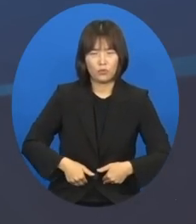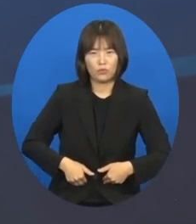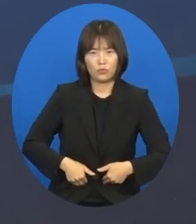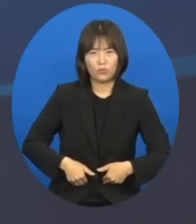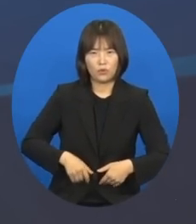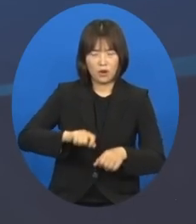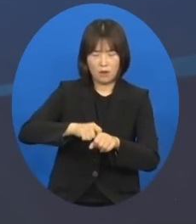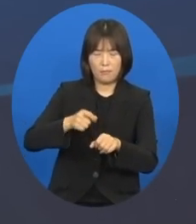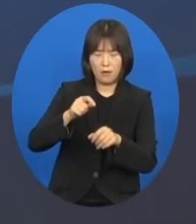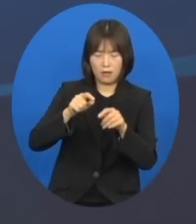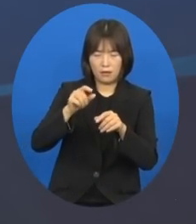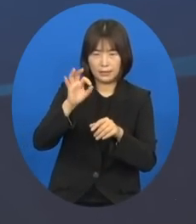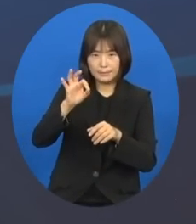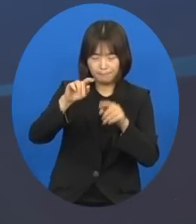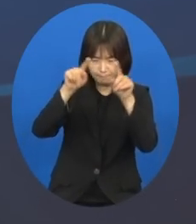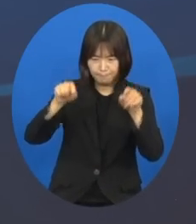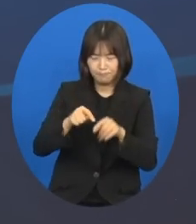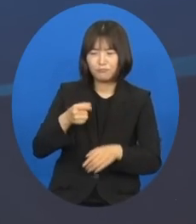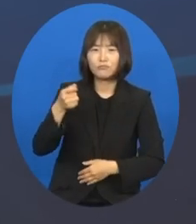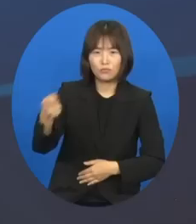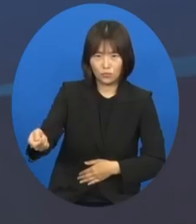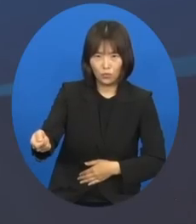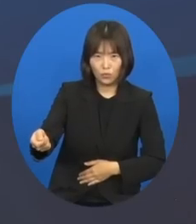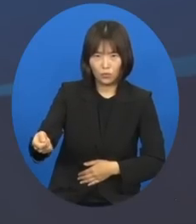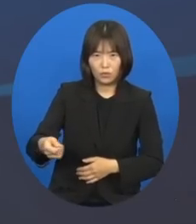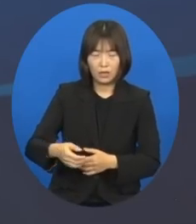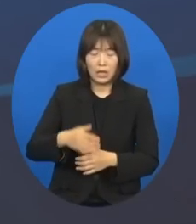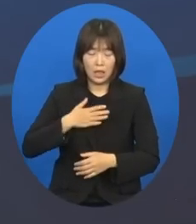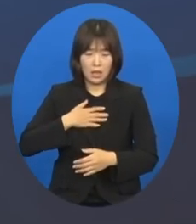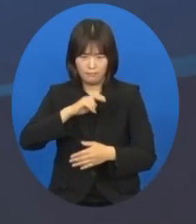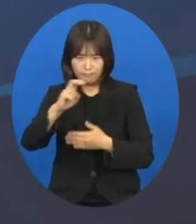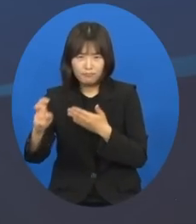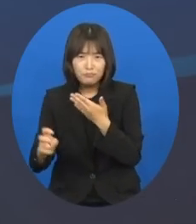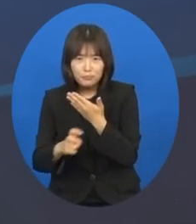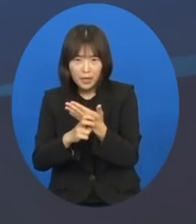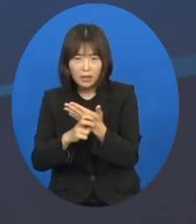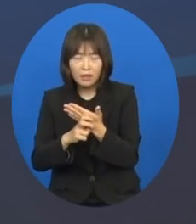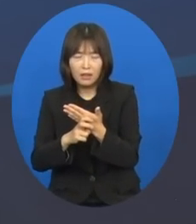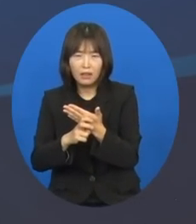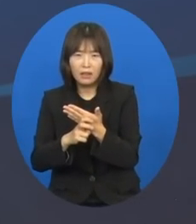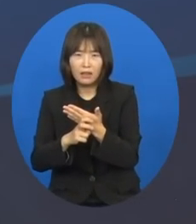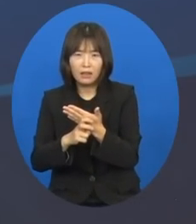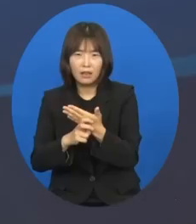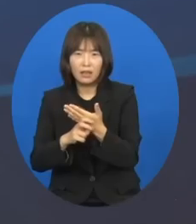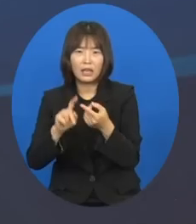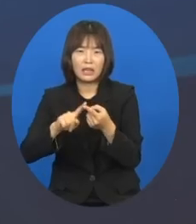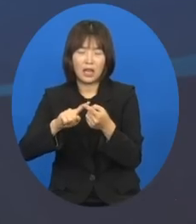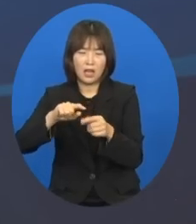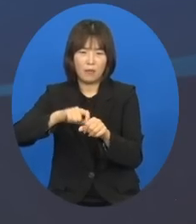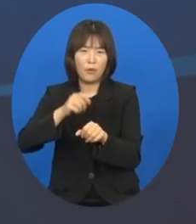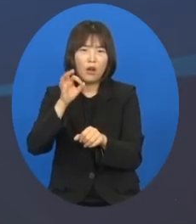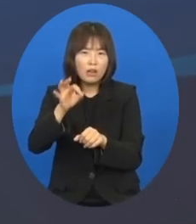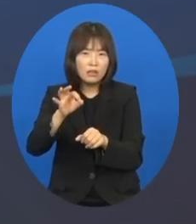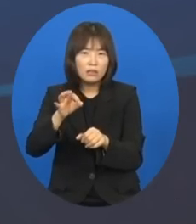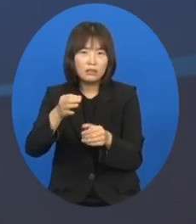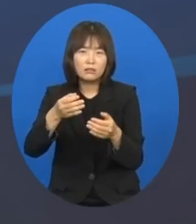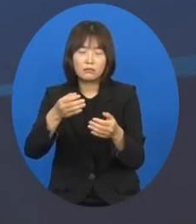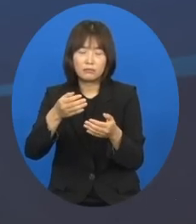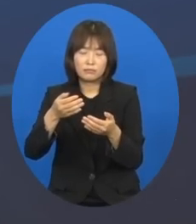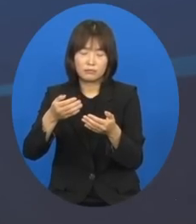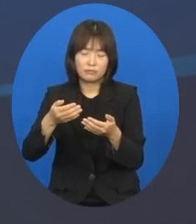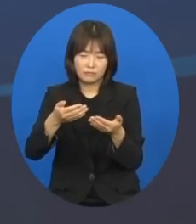거예요 그러니까 내가 법을 어겼는데 법의 어긴 만큼의 벌금을 주는 걸 뭐라 그러냐면